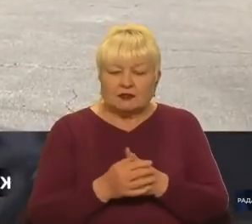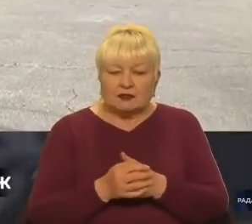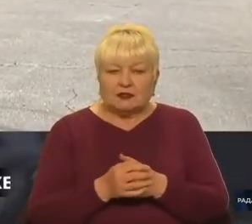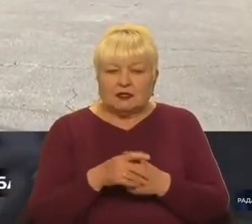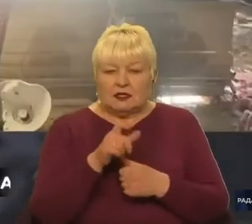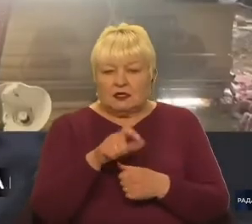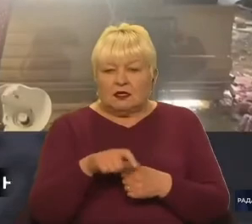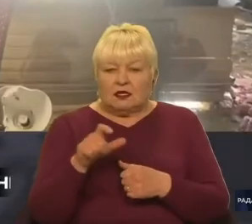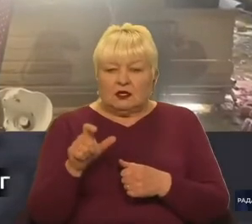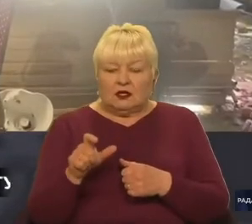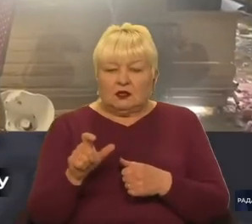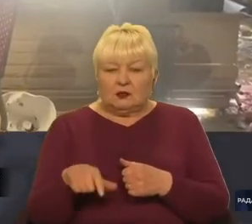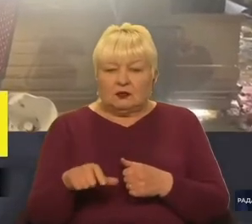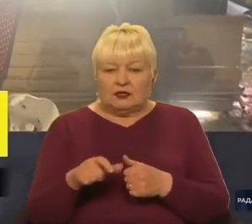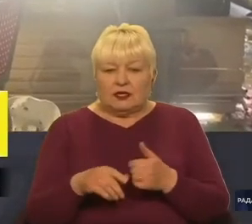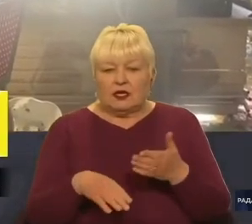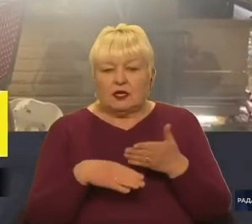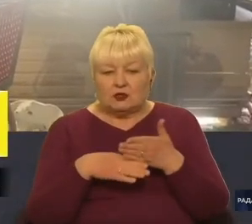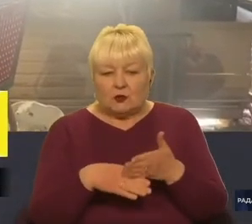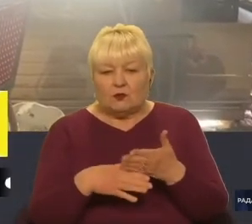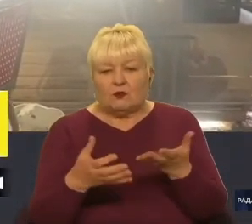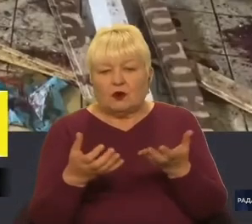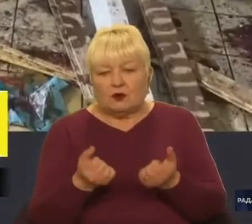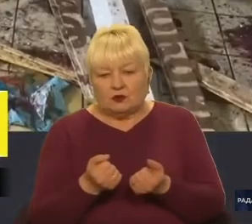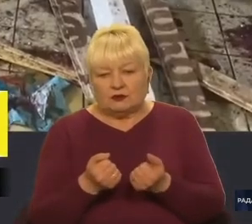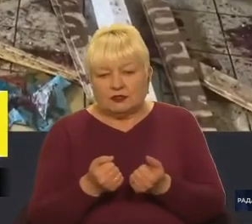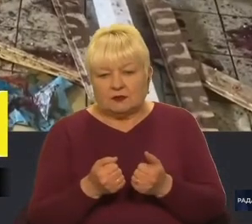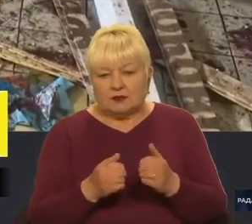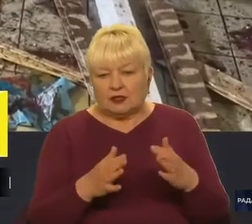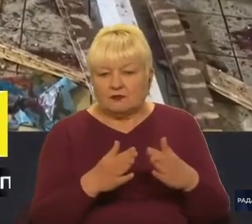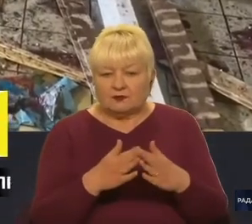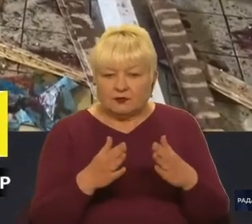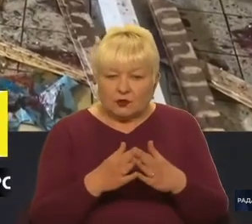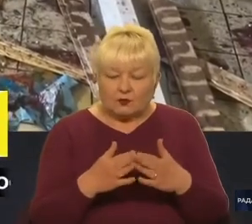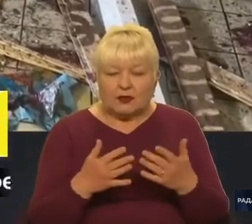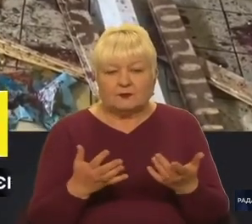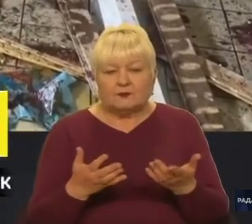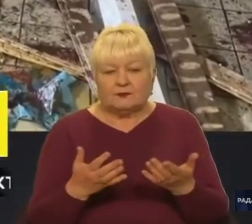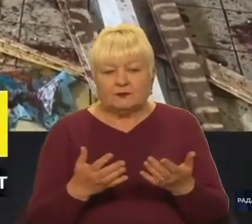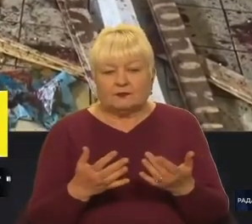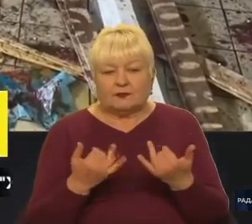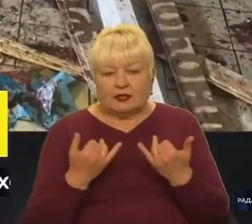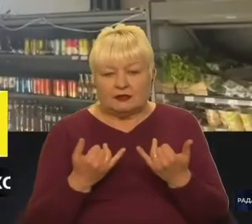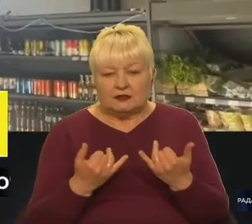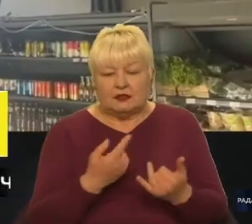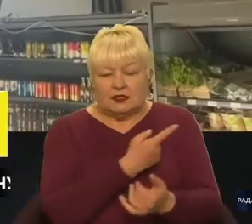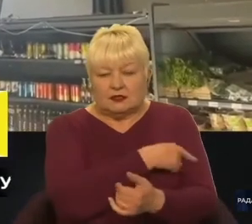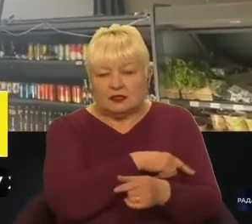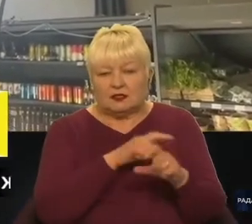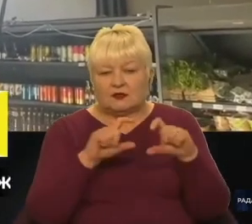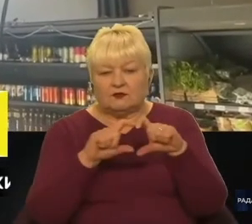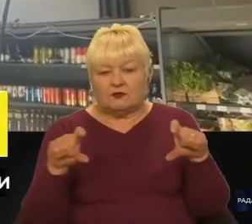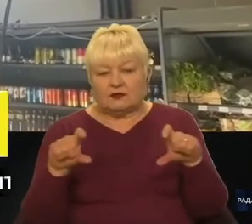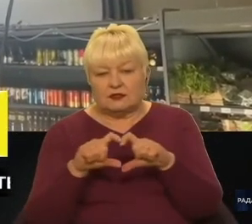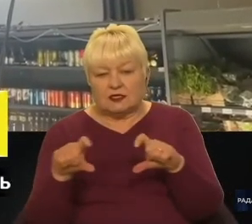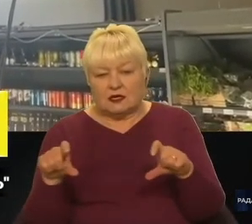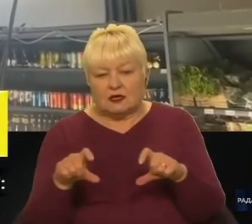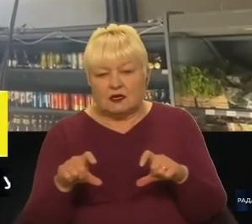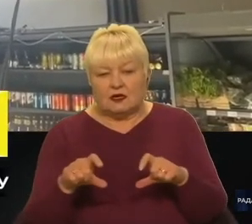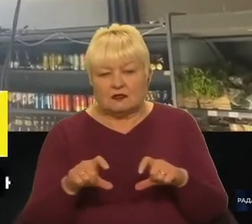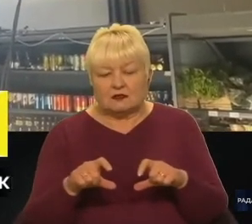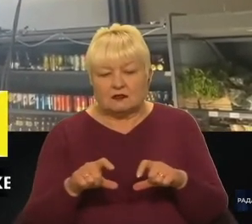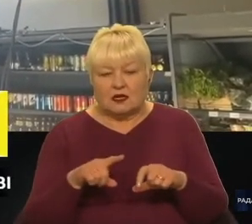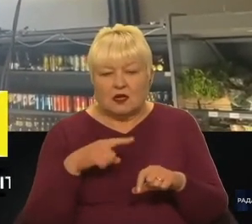5 людей допомогу отримали амбулаторно. Нині у закладах охорони здоров'я